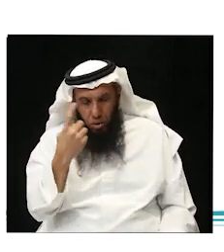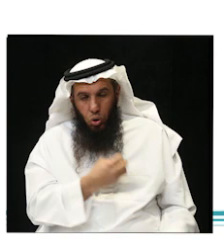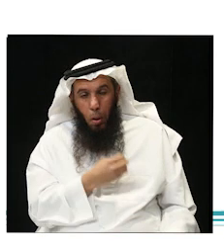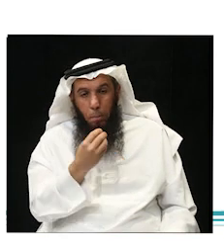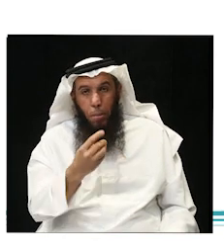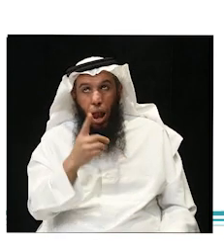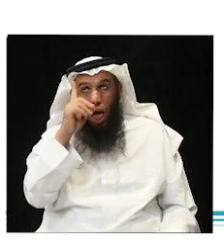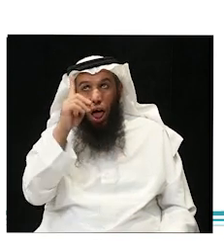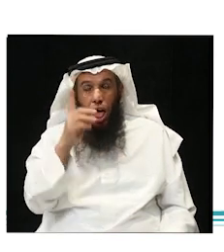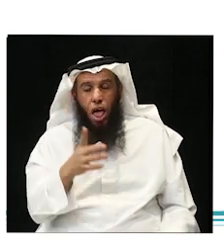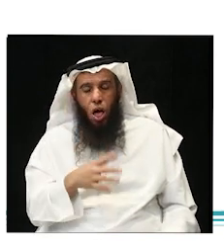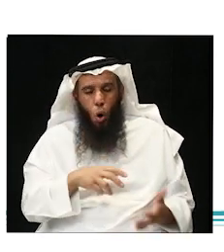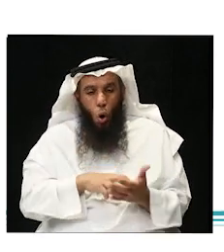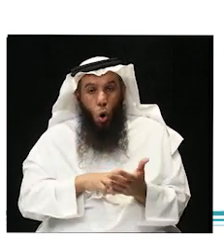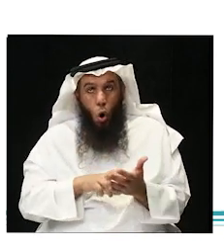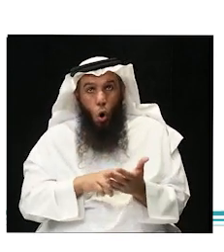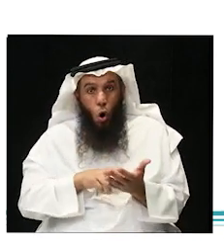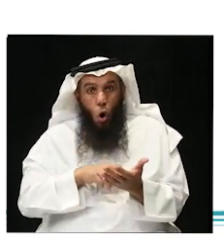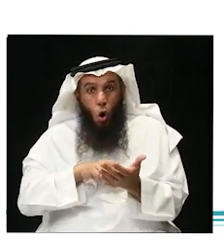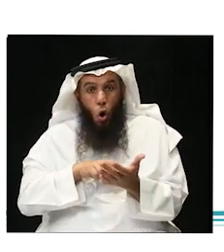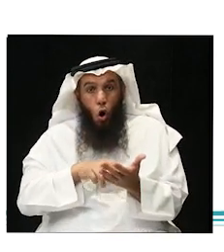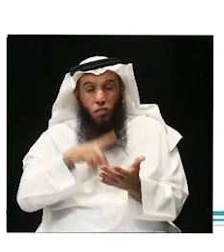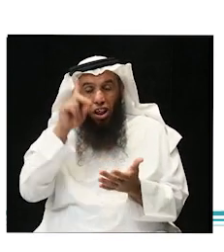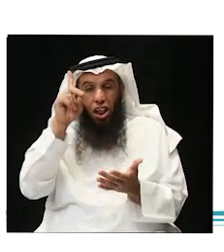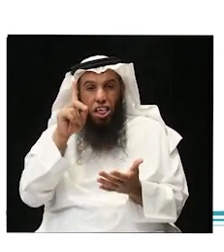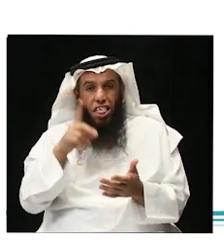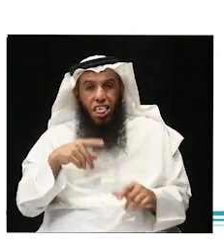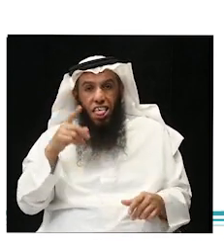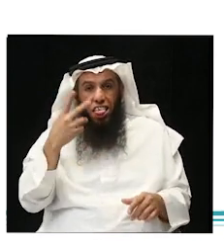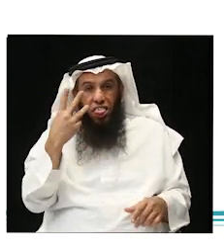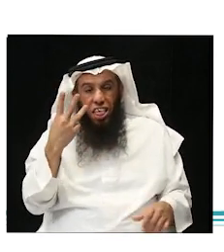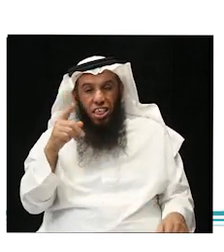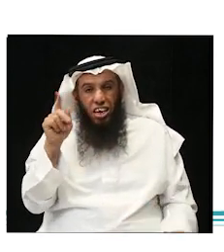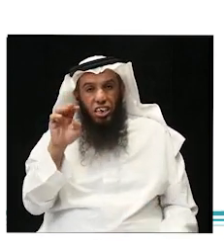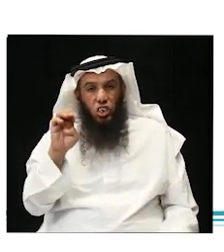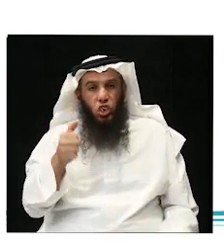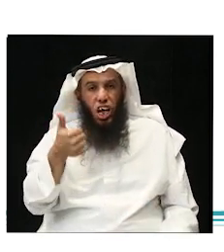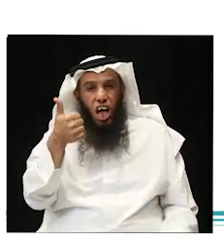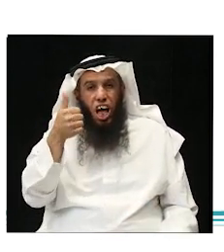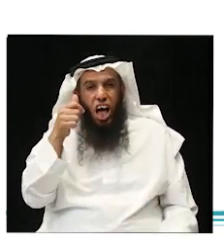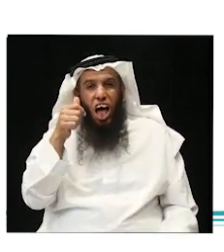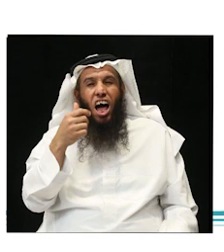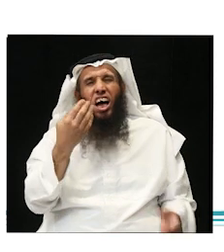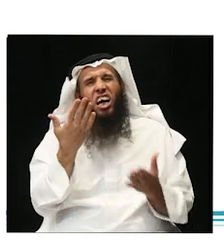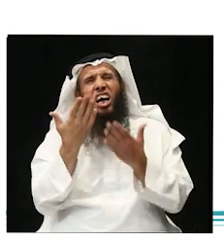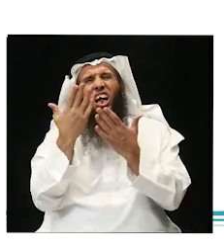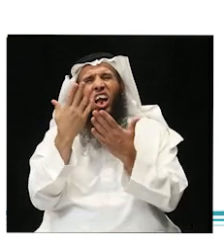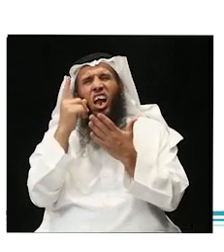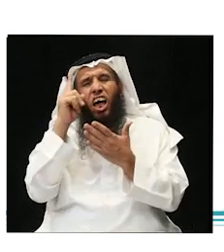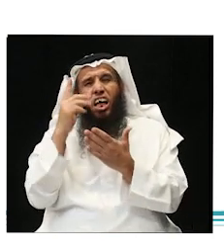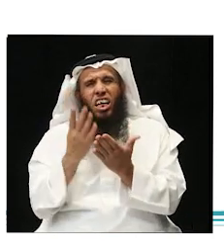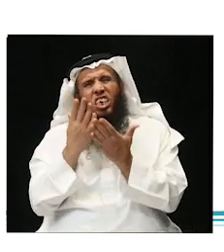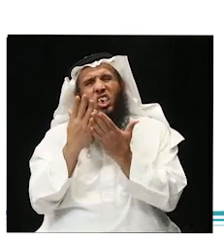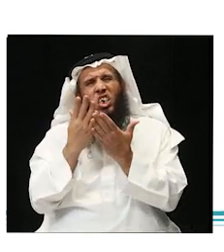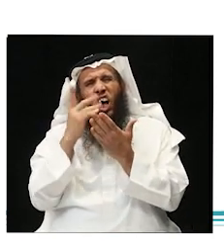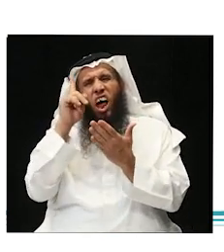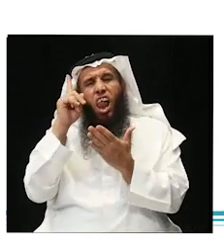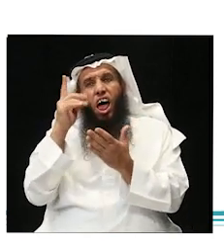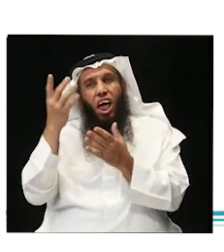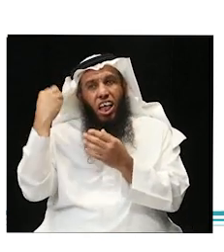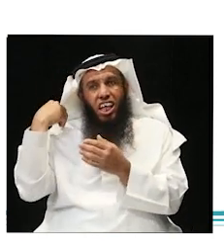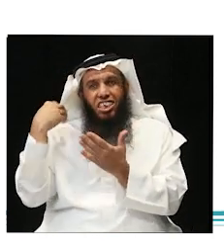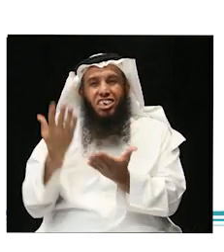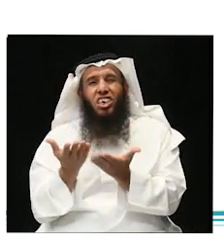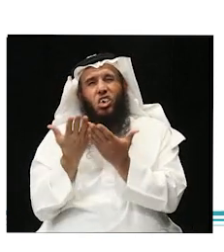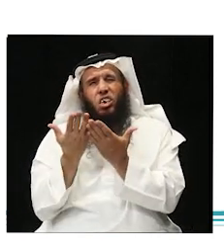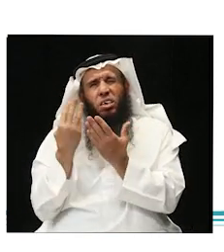فيما عنده سبحانه وتعالى. والله سبحانه وتعالى كريم لا يرد سائلا، بل بالعكس